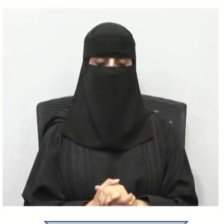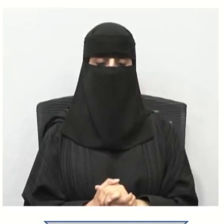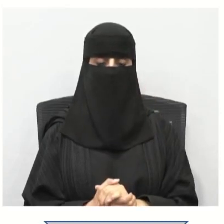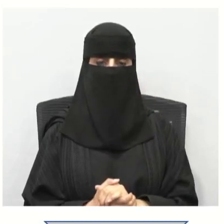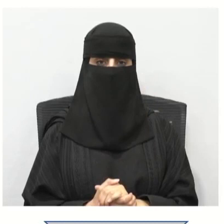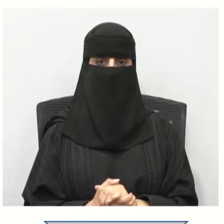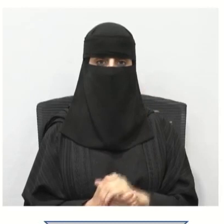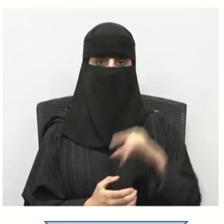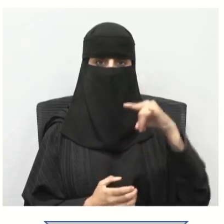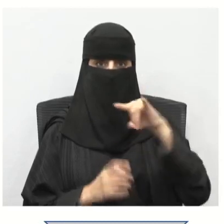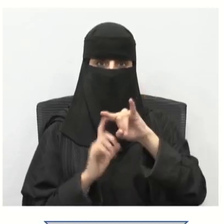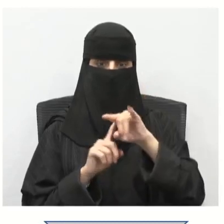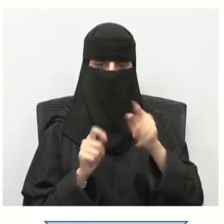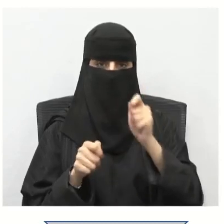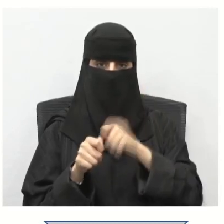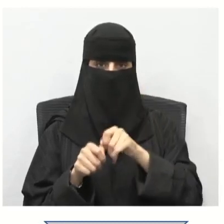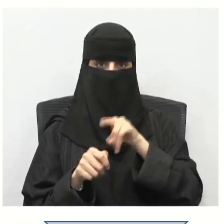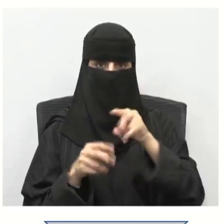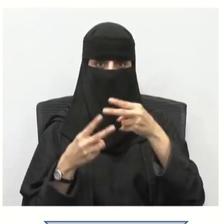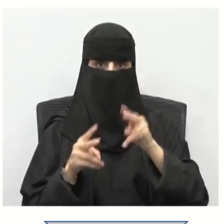ضاحك طائره